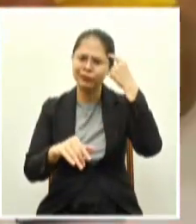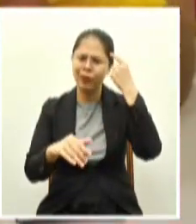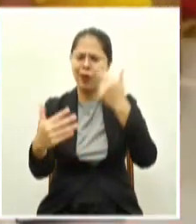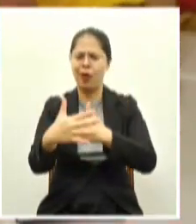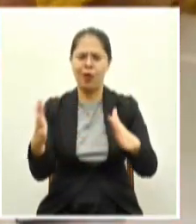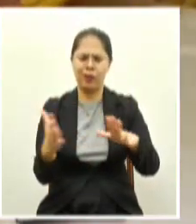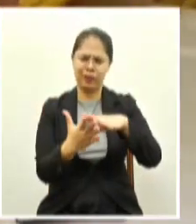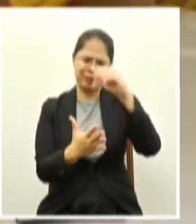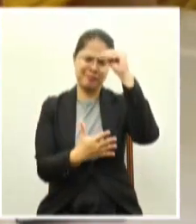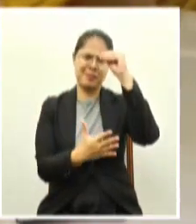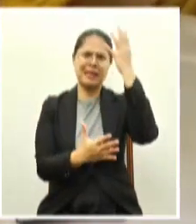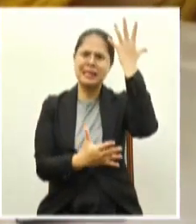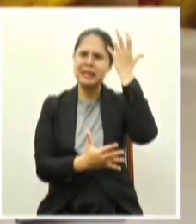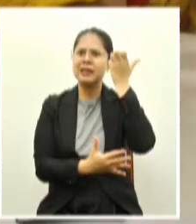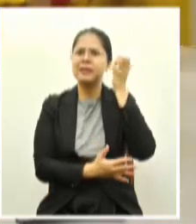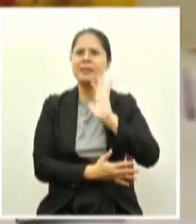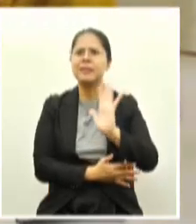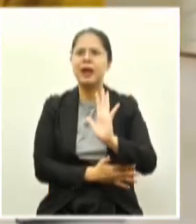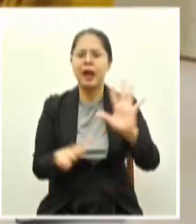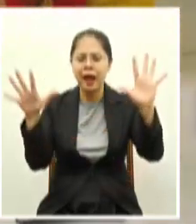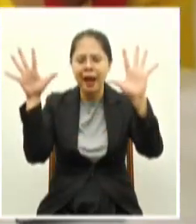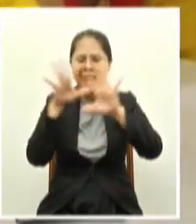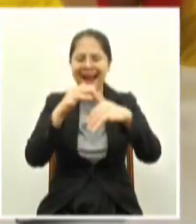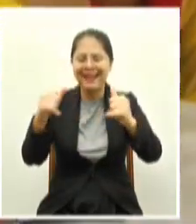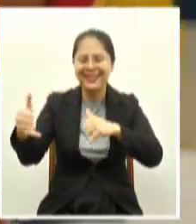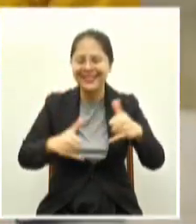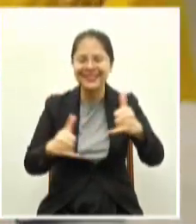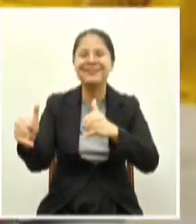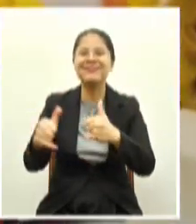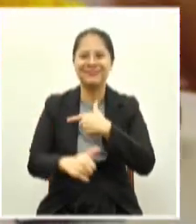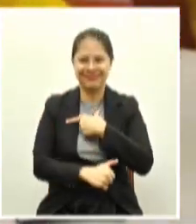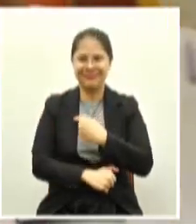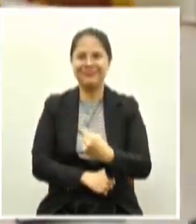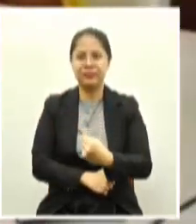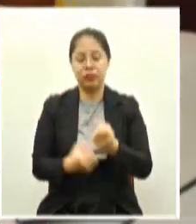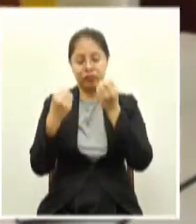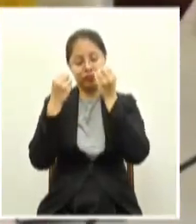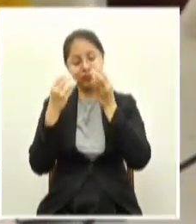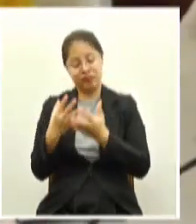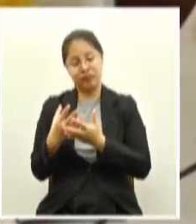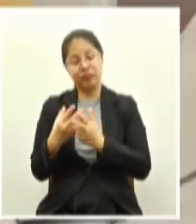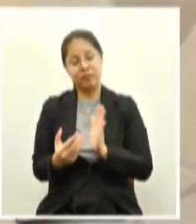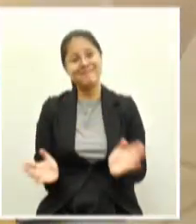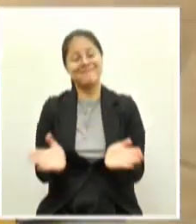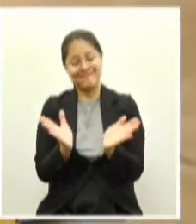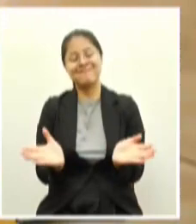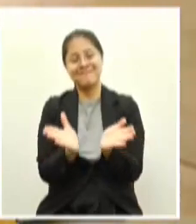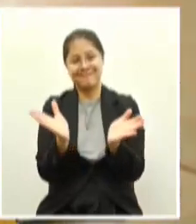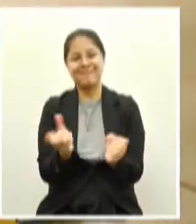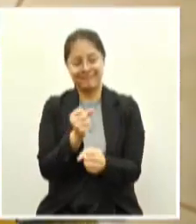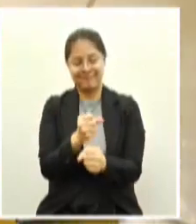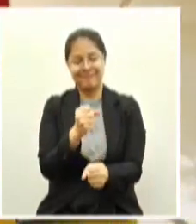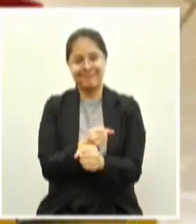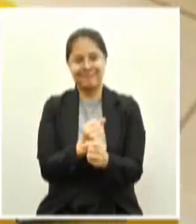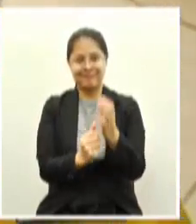คะมันเหมือนกับสนามเด็กเล่นของเด็กๆซึ่งครูเป็นเพียงผู้ที่คอยสนับสนุนกระตุ้นให้เขาเกิด